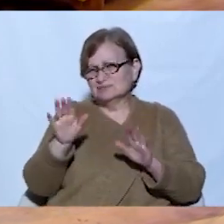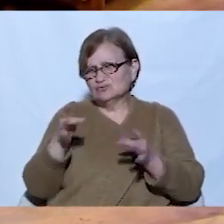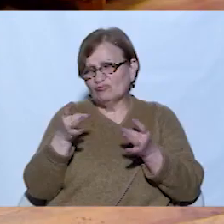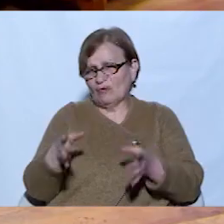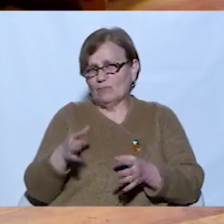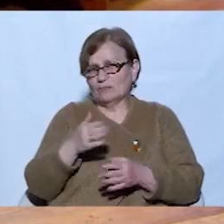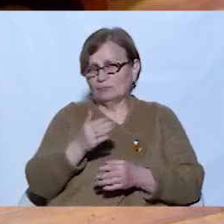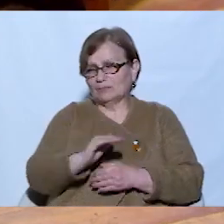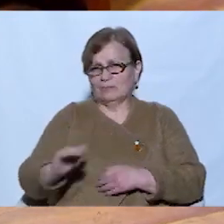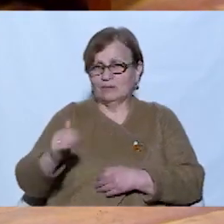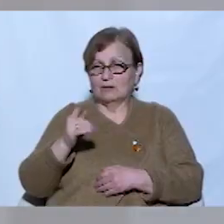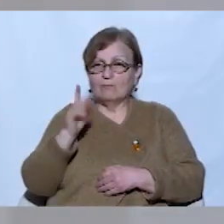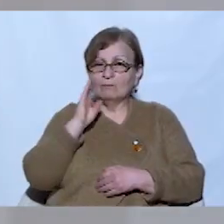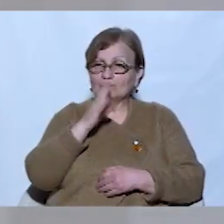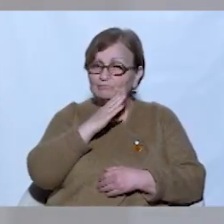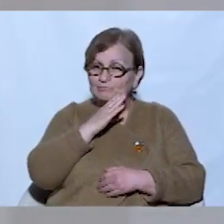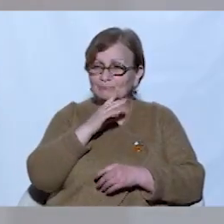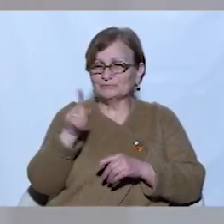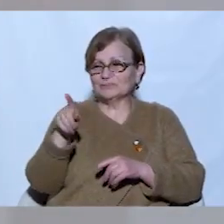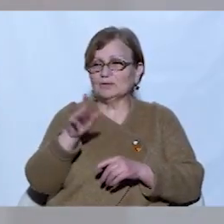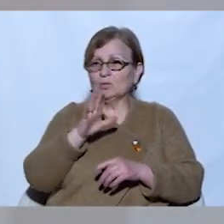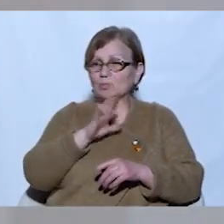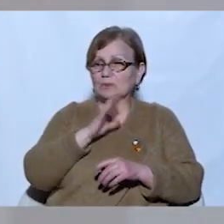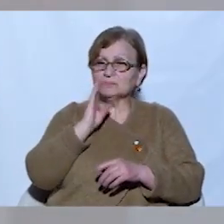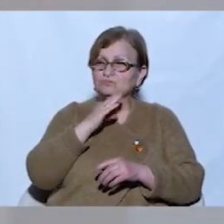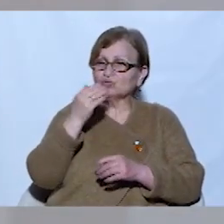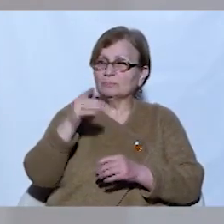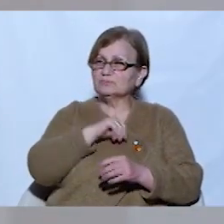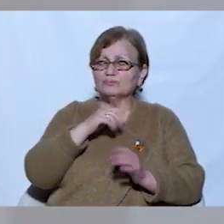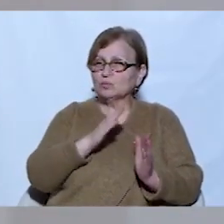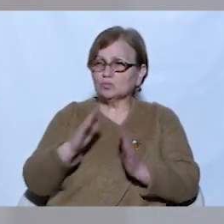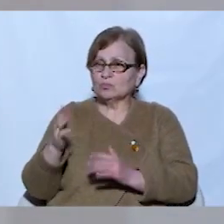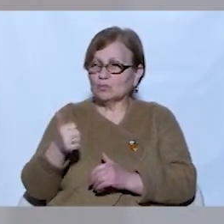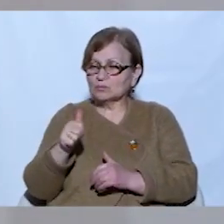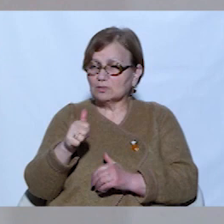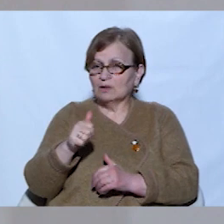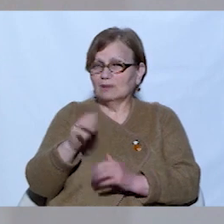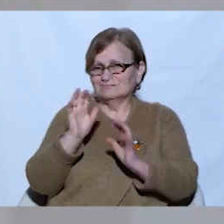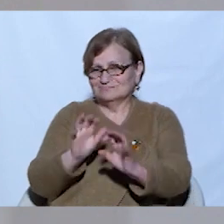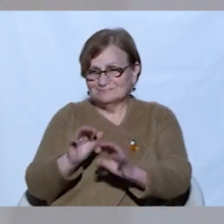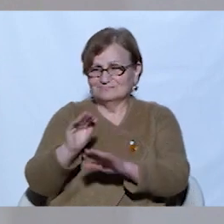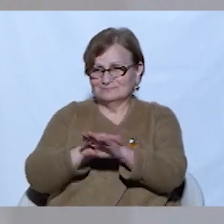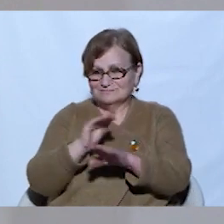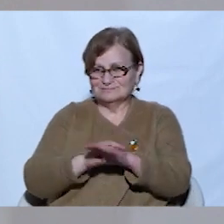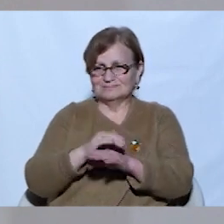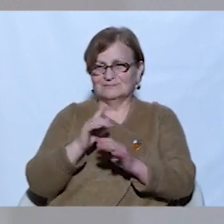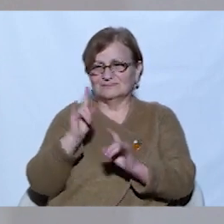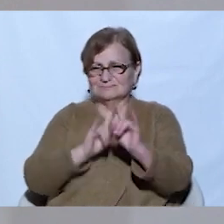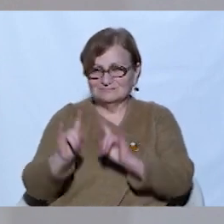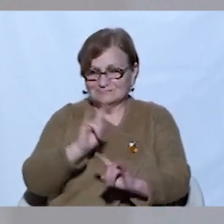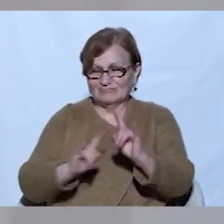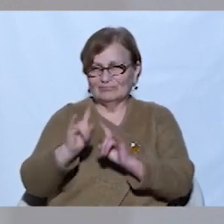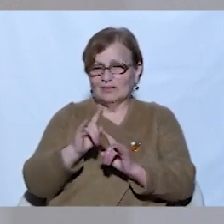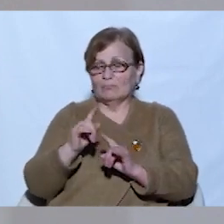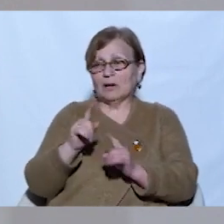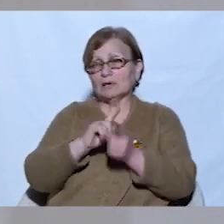მოვლენა. თუმცა ამ ასაკში მშობლის ქცევაც განსხვავებული უნდა იყოს, ნაცვლად 13 წლის ასაკში ბავშვი რო ტირილს და თქვათ